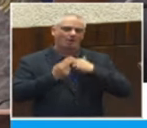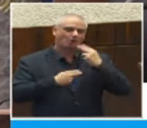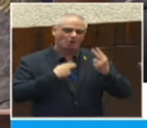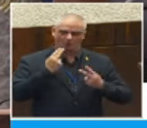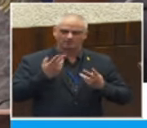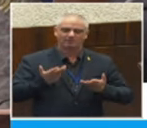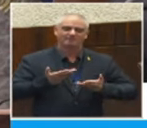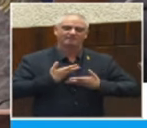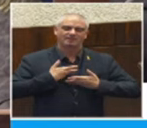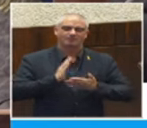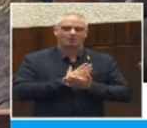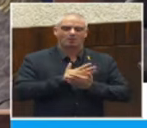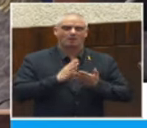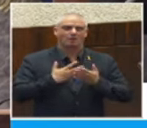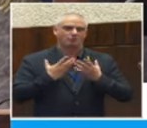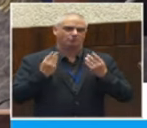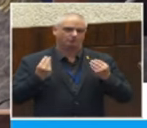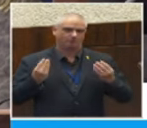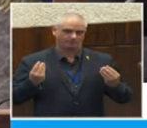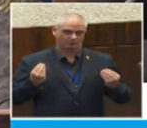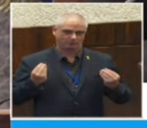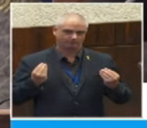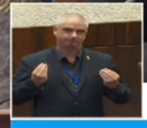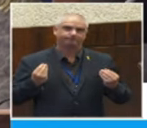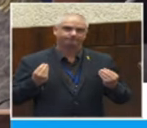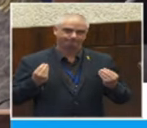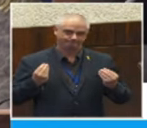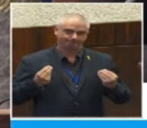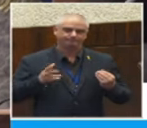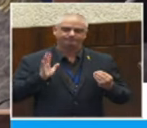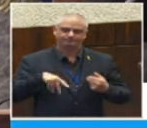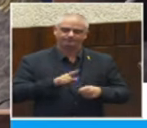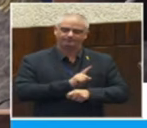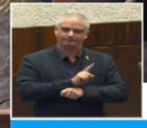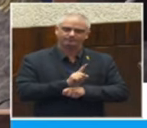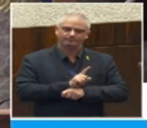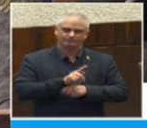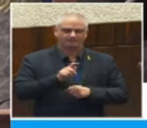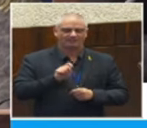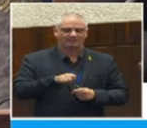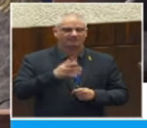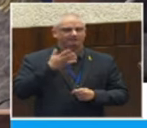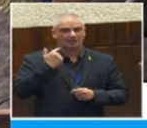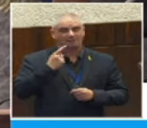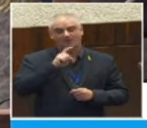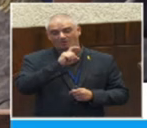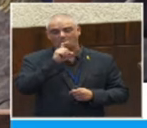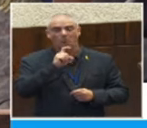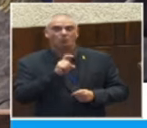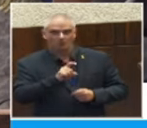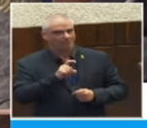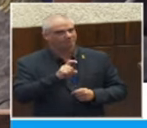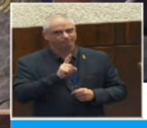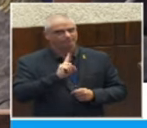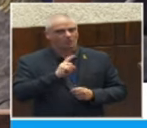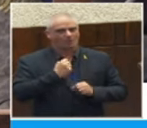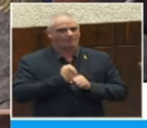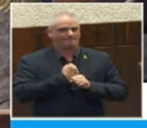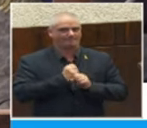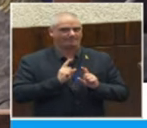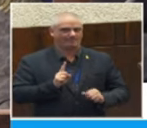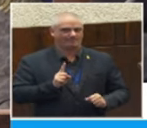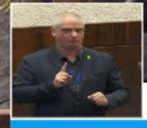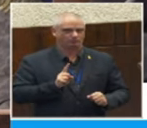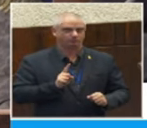החלטות רבות. כן, גם בתקופה בה הכנסת הייתה כביכול שלא בפעילות. מוקדם